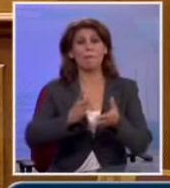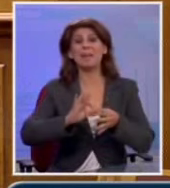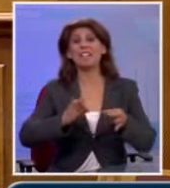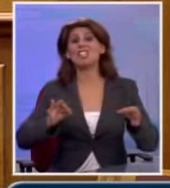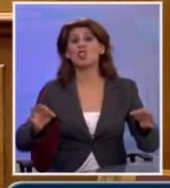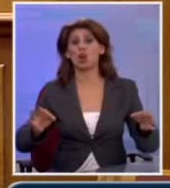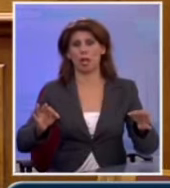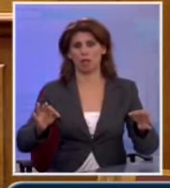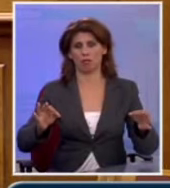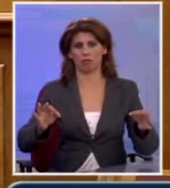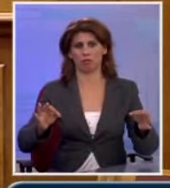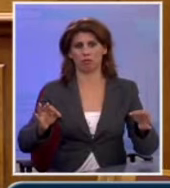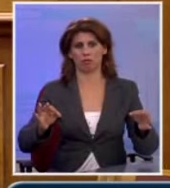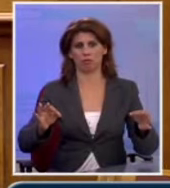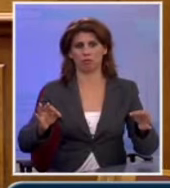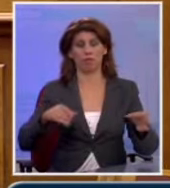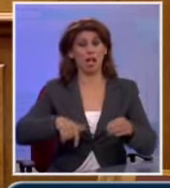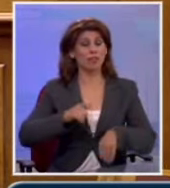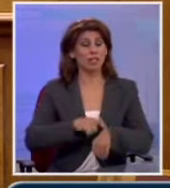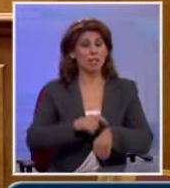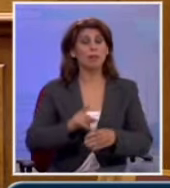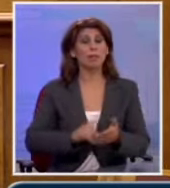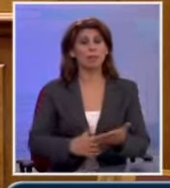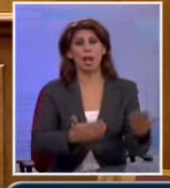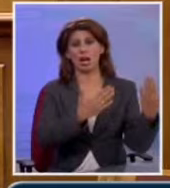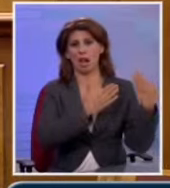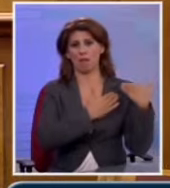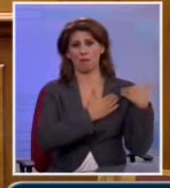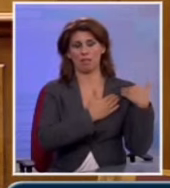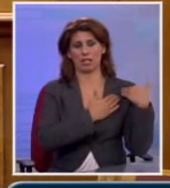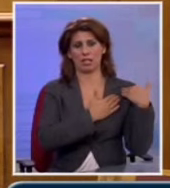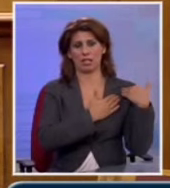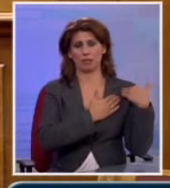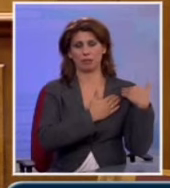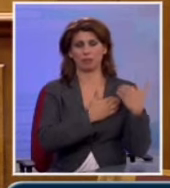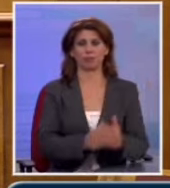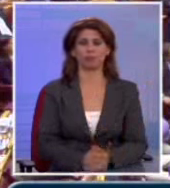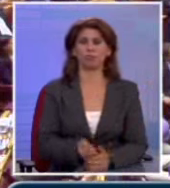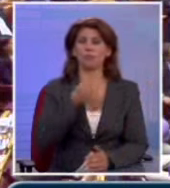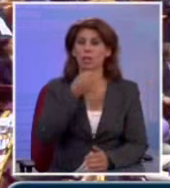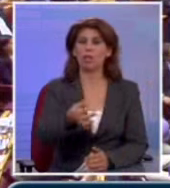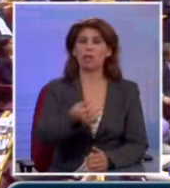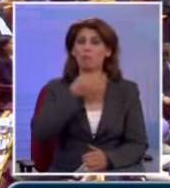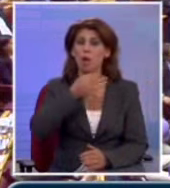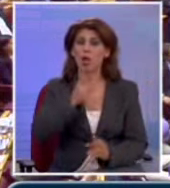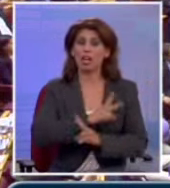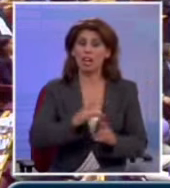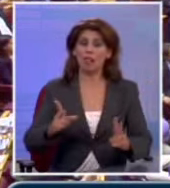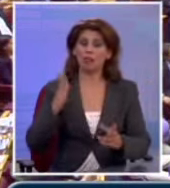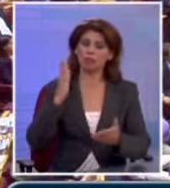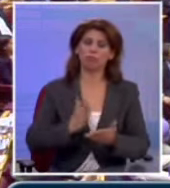ιστορία. Τούτη την ώρα πρέπει να λάβουμε τις ευθύνες μας, να πούμε λόγια σταράτα και